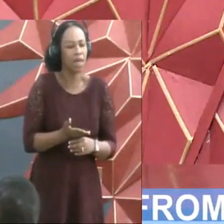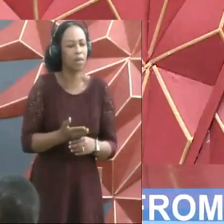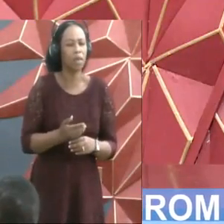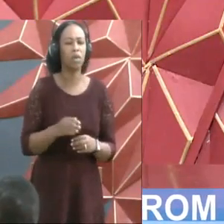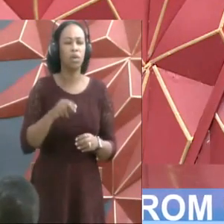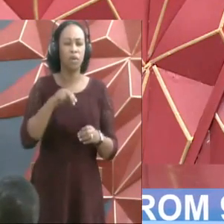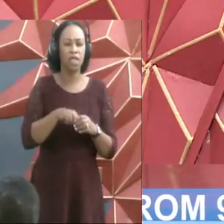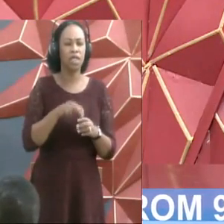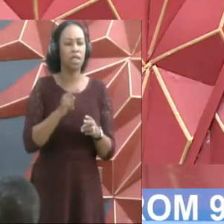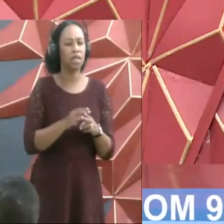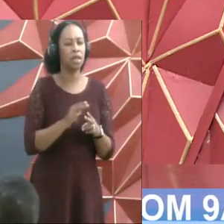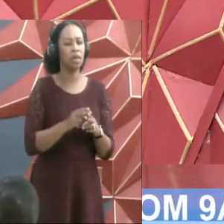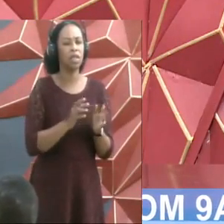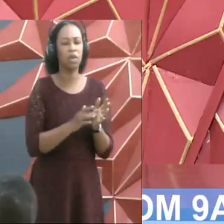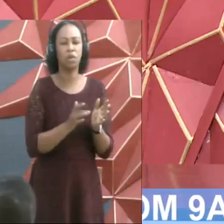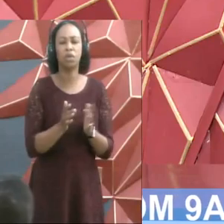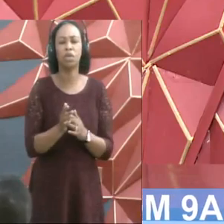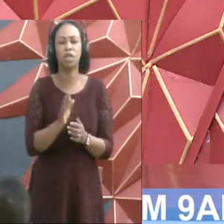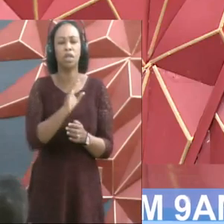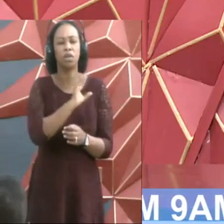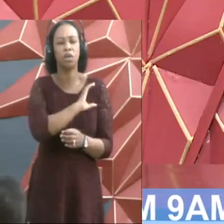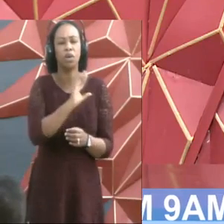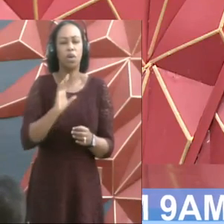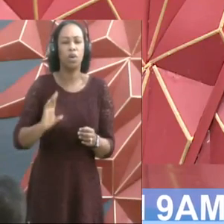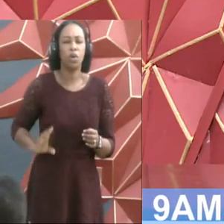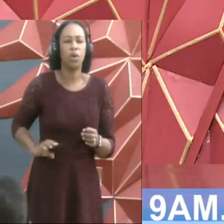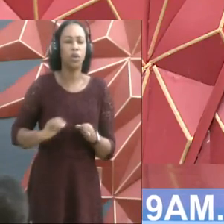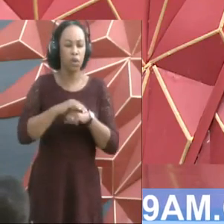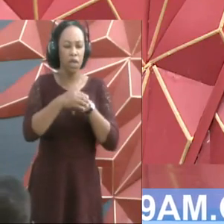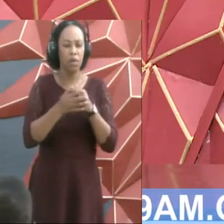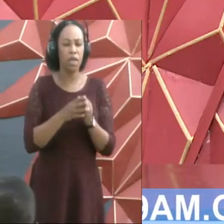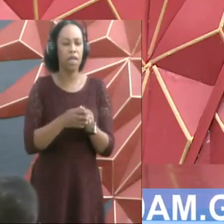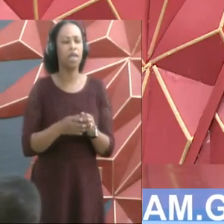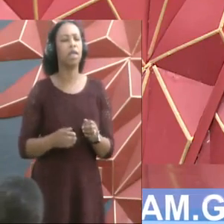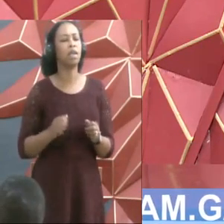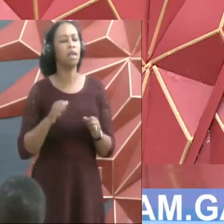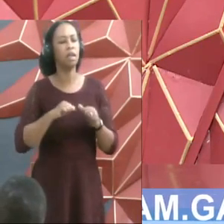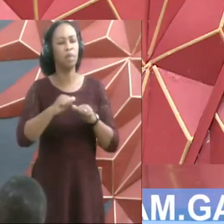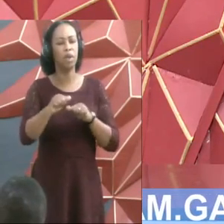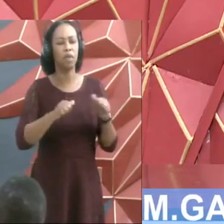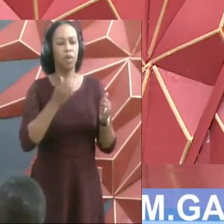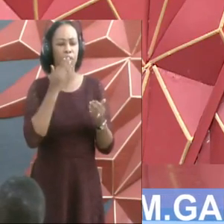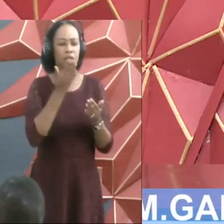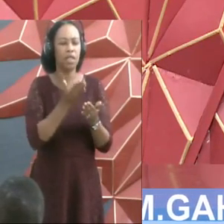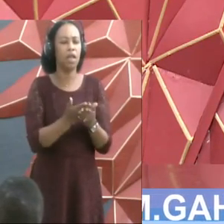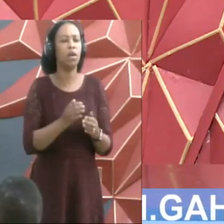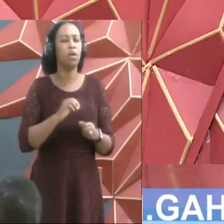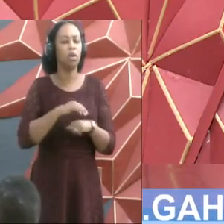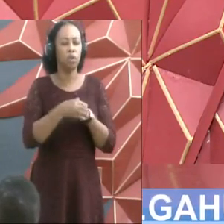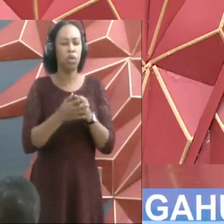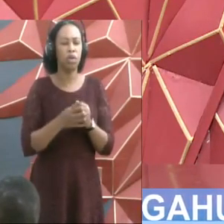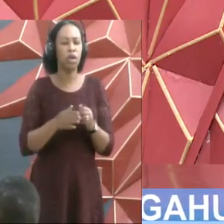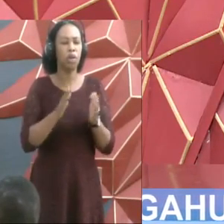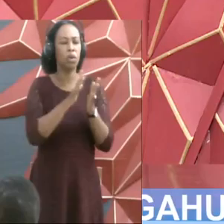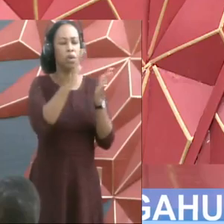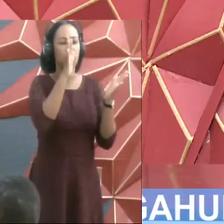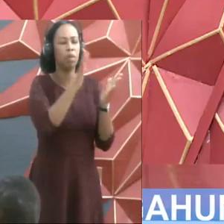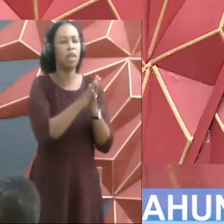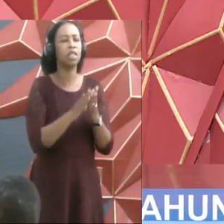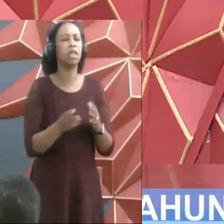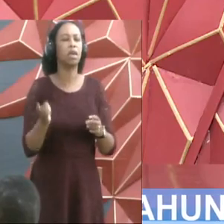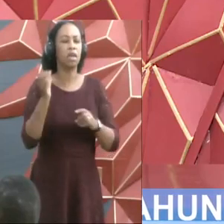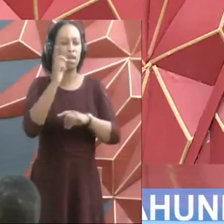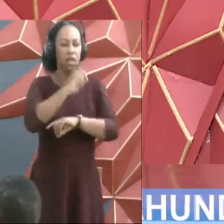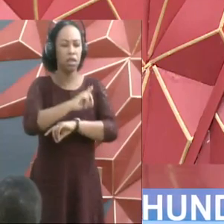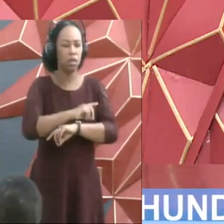Kristo. Waturemeye imirimo myiza. Uturemera kuguhimbaza. Niyo mpamvu mu gitondo cy'uyu munsi.